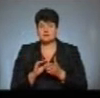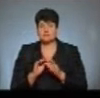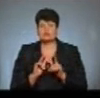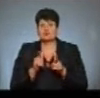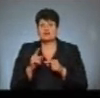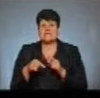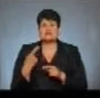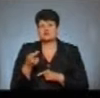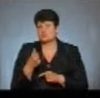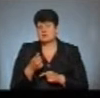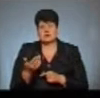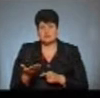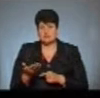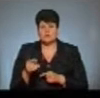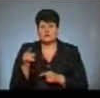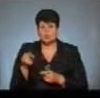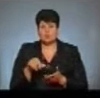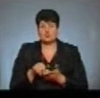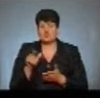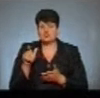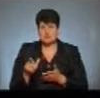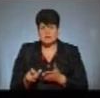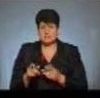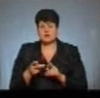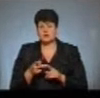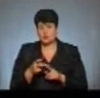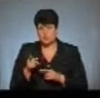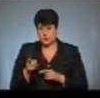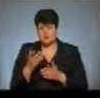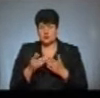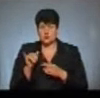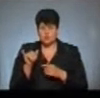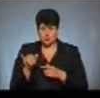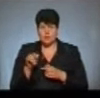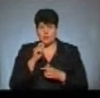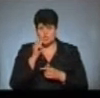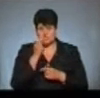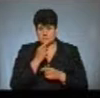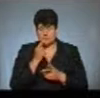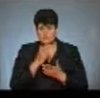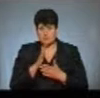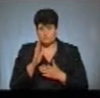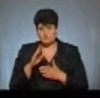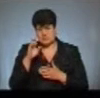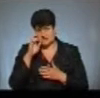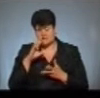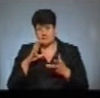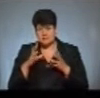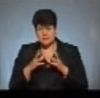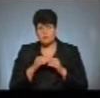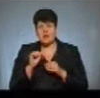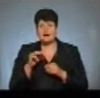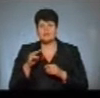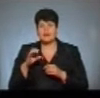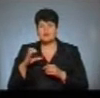рік. Той учасник є другий, якщо в нього українська мова мала би рахуватися державна підсумкова атестація,